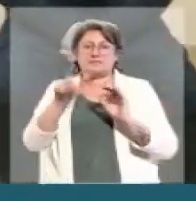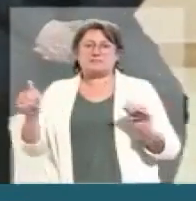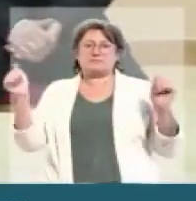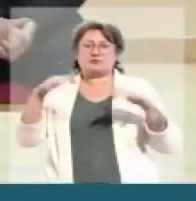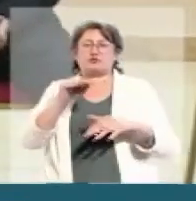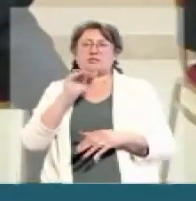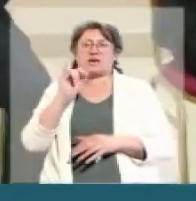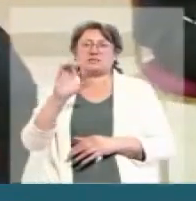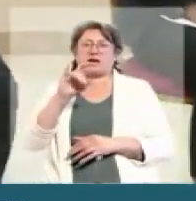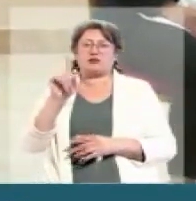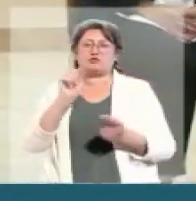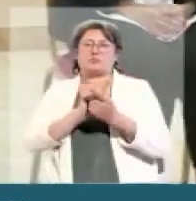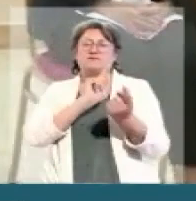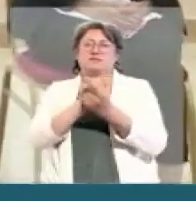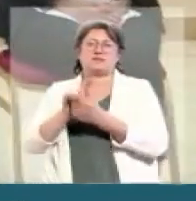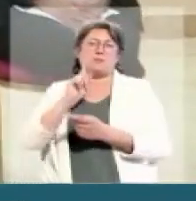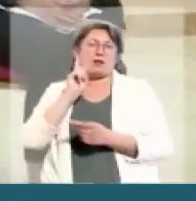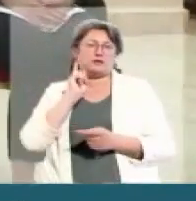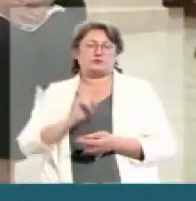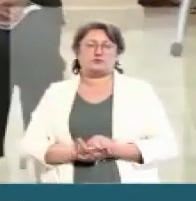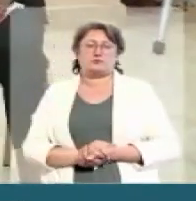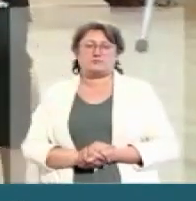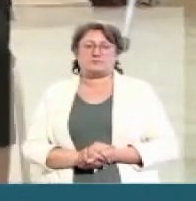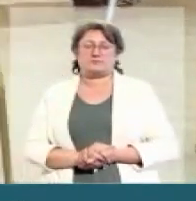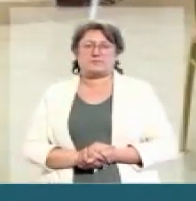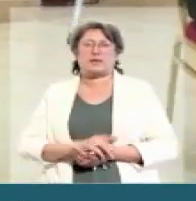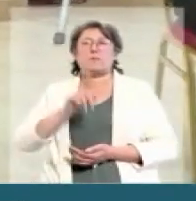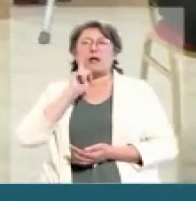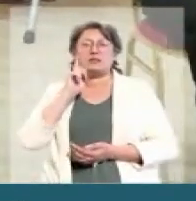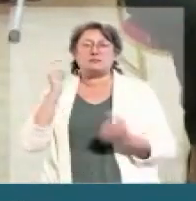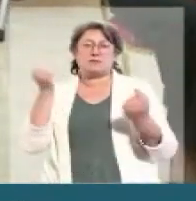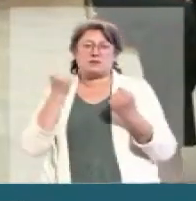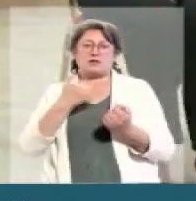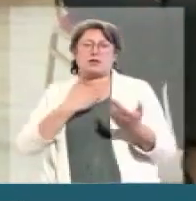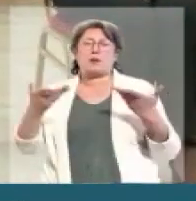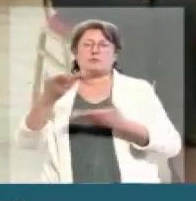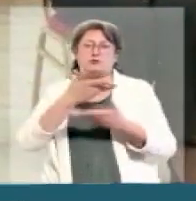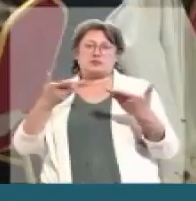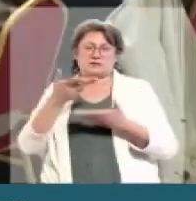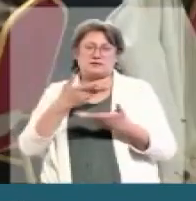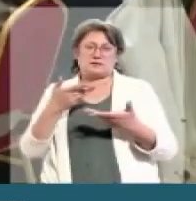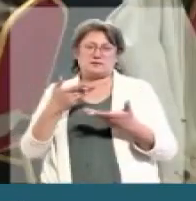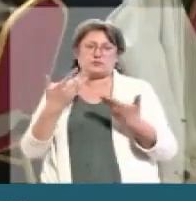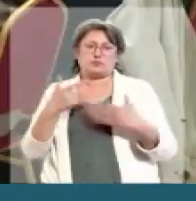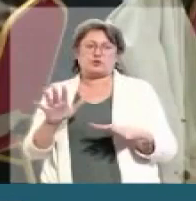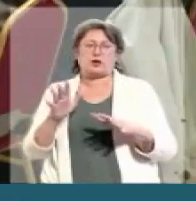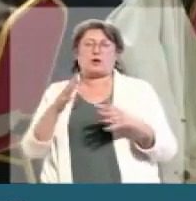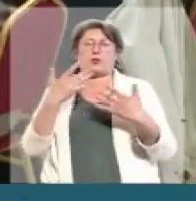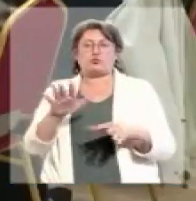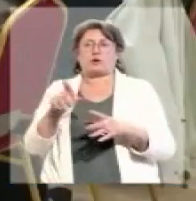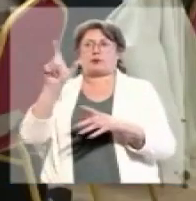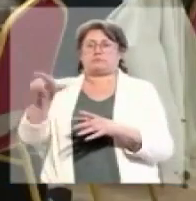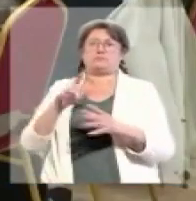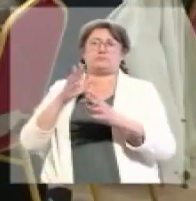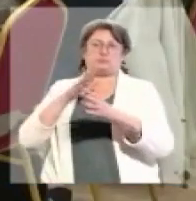собрались в Жастар-Сарае, чтобы встретиться с молодежью. Молодых спортсмены хотят пообщаться уже с состоявшимися